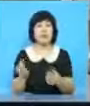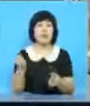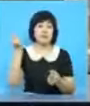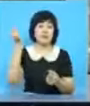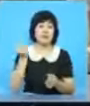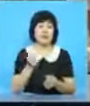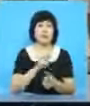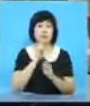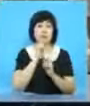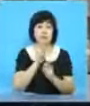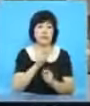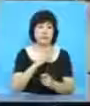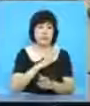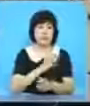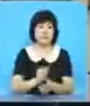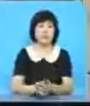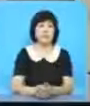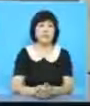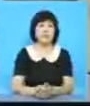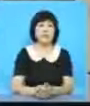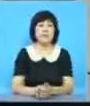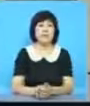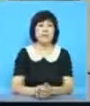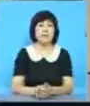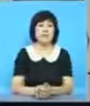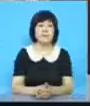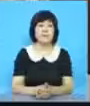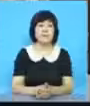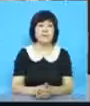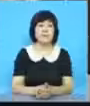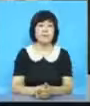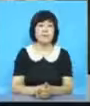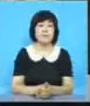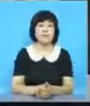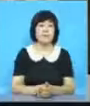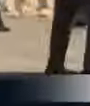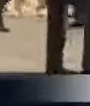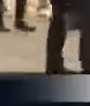танылғандарға сыйлықтар берілді. Лағат Арғынұлы, Аманжол Айтмағанбетов, Қазақстан, Ақтөбе.